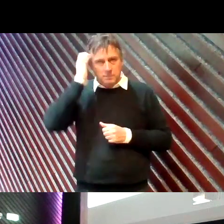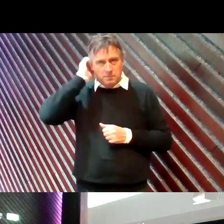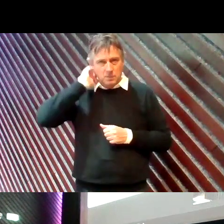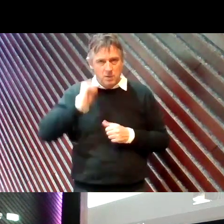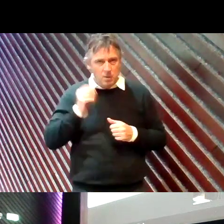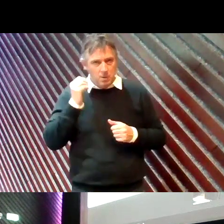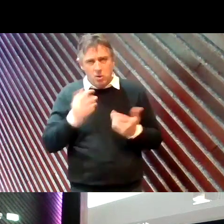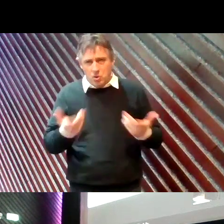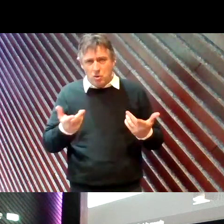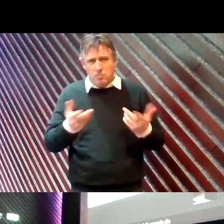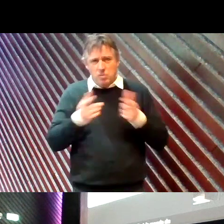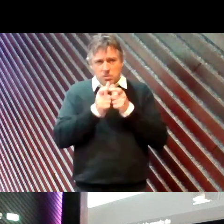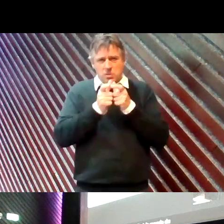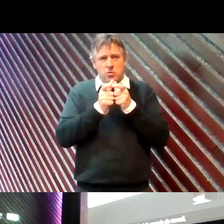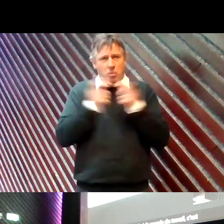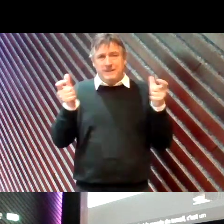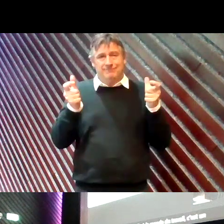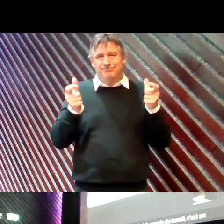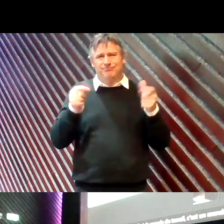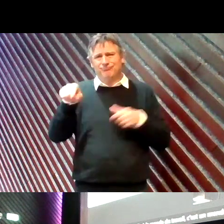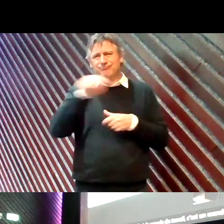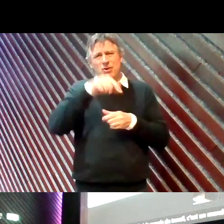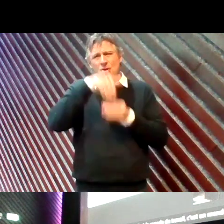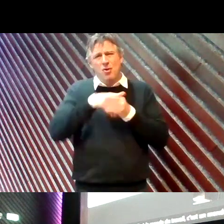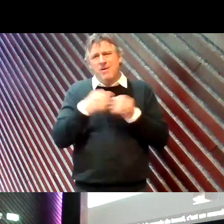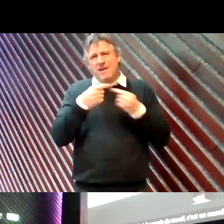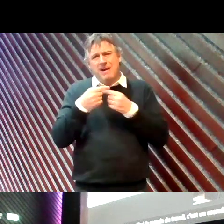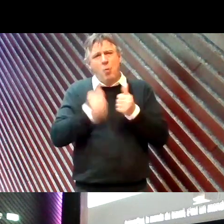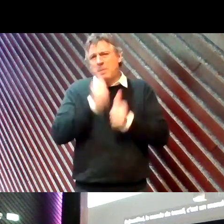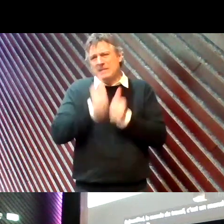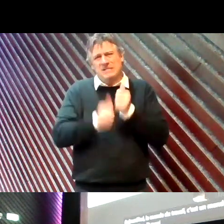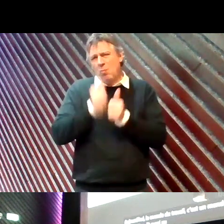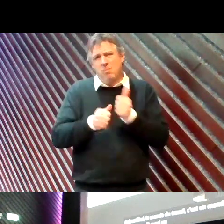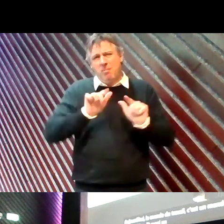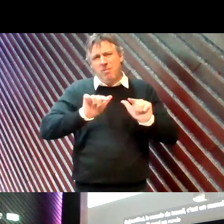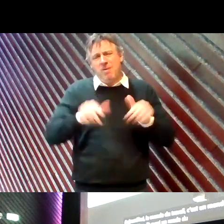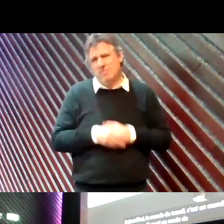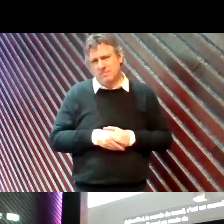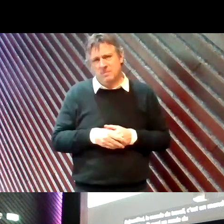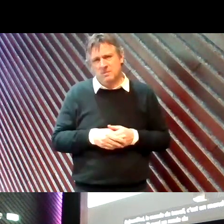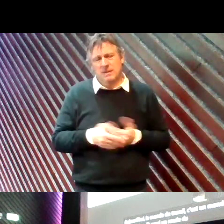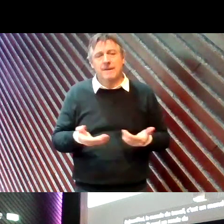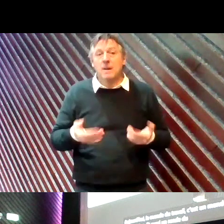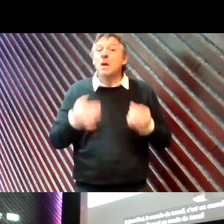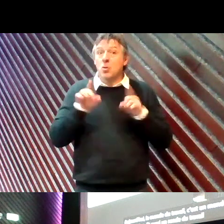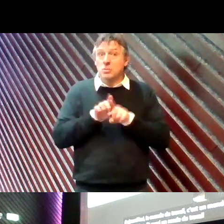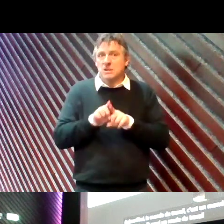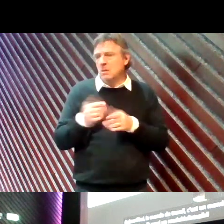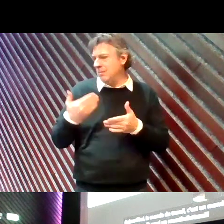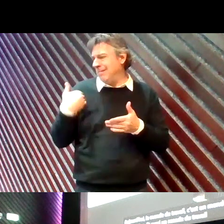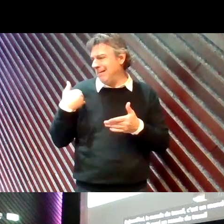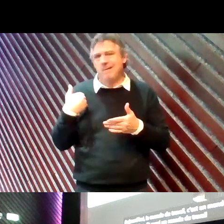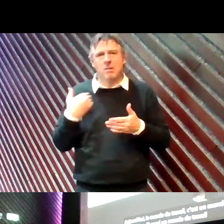monde du travail,'est bien sûr un monde de compétition. Mais c'est aussi un monde du travail qui a été bouleversé par les conditions